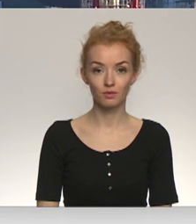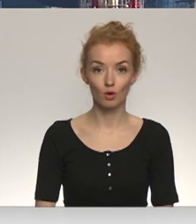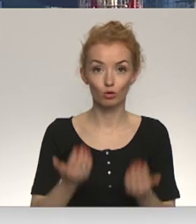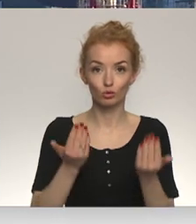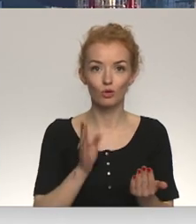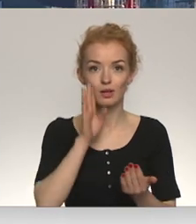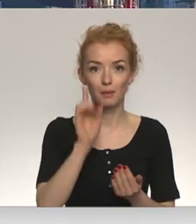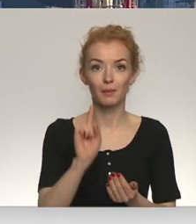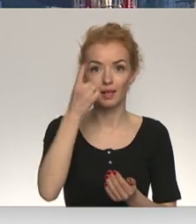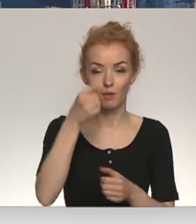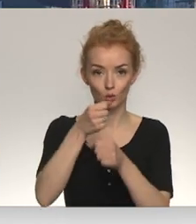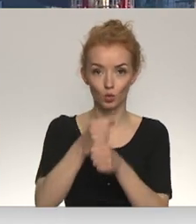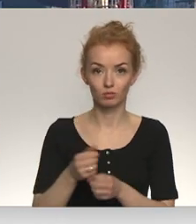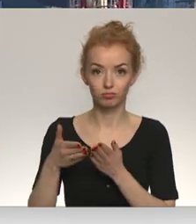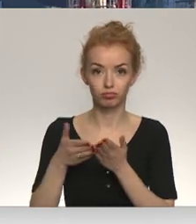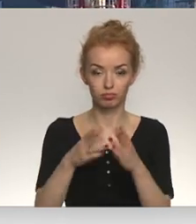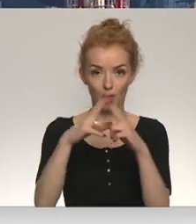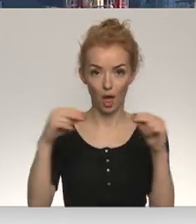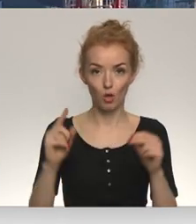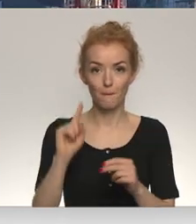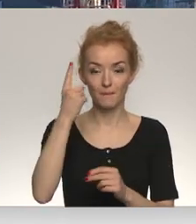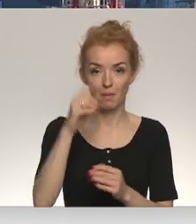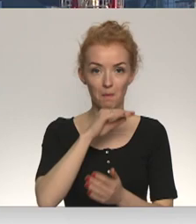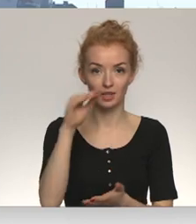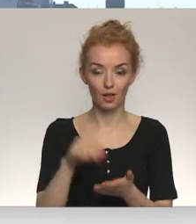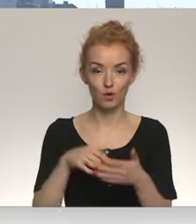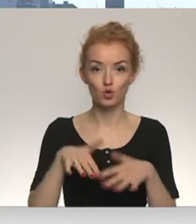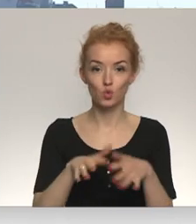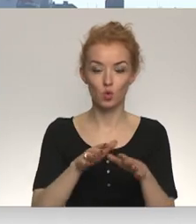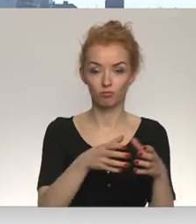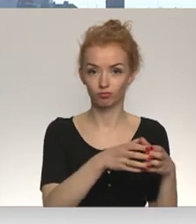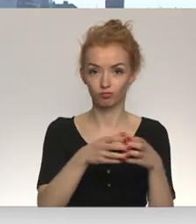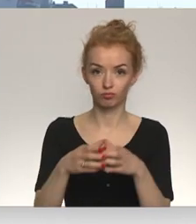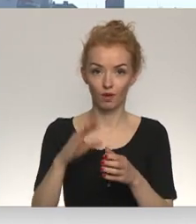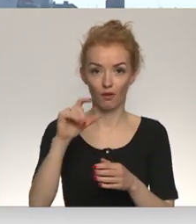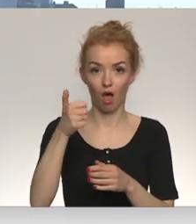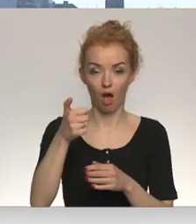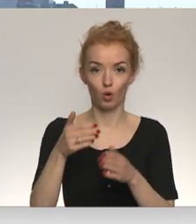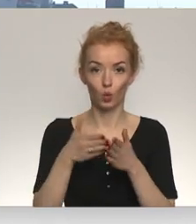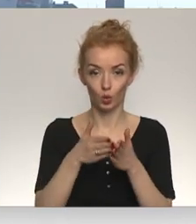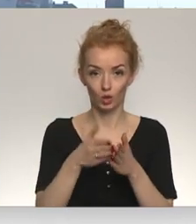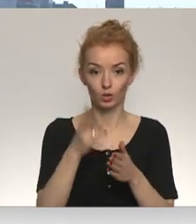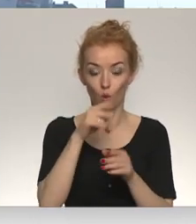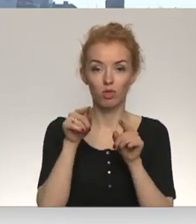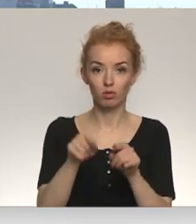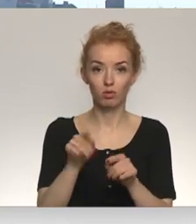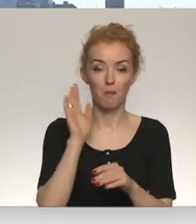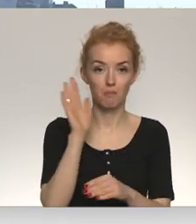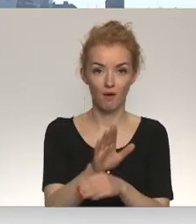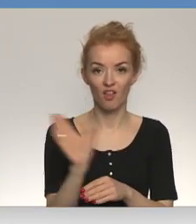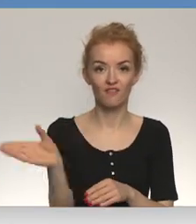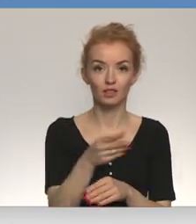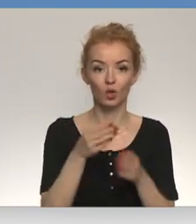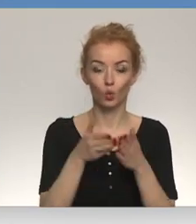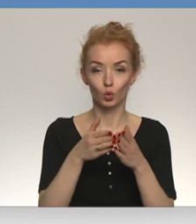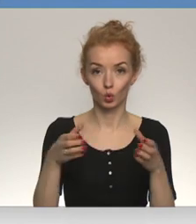Šorīt pirmais Rīgas ostā ieradās NATO pirmās pastāvīgās jūras spēku grupas flagkuģis, no kura tiek dots pavēles visai kuģu grupai.